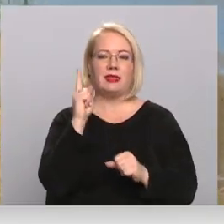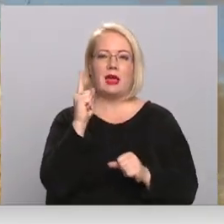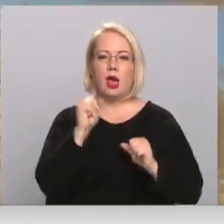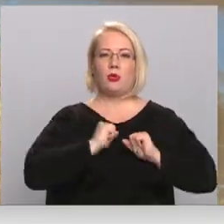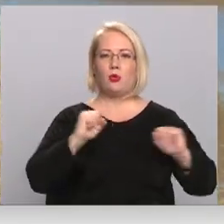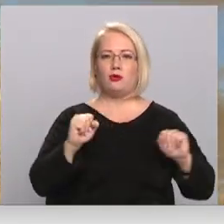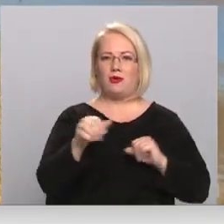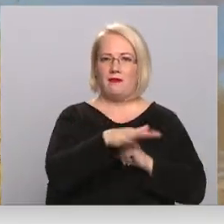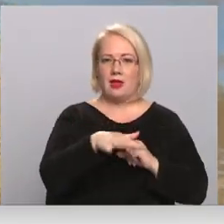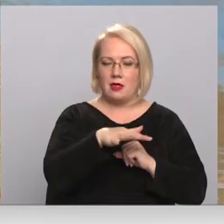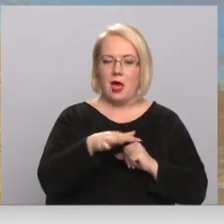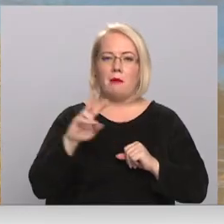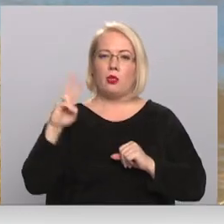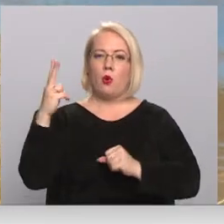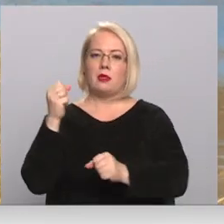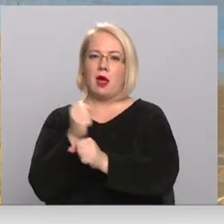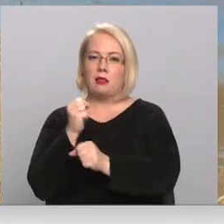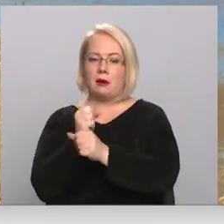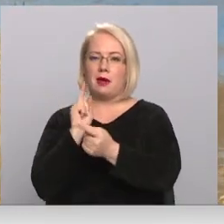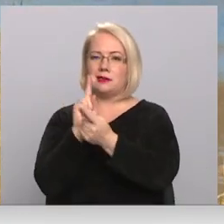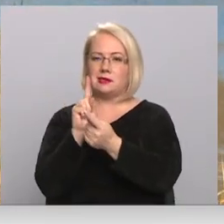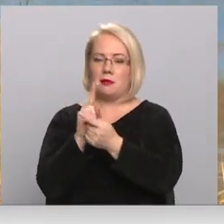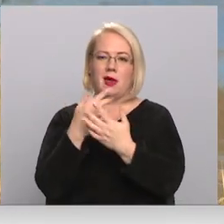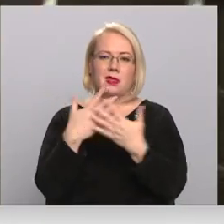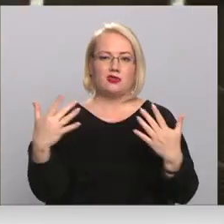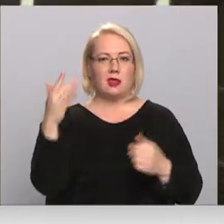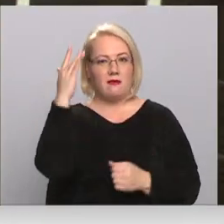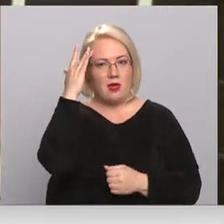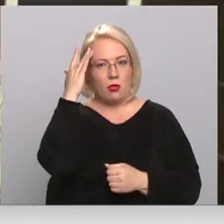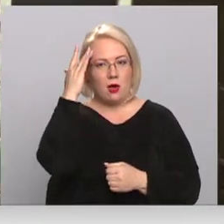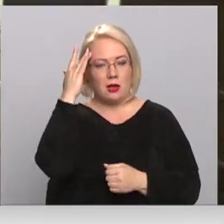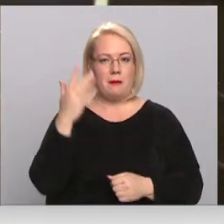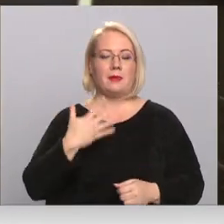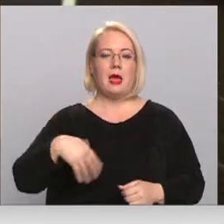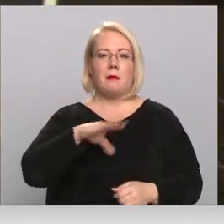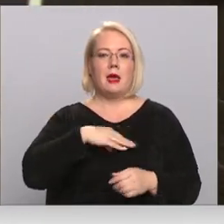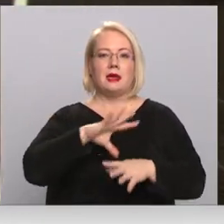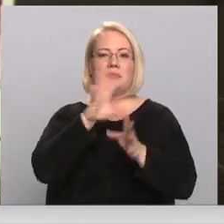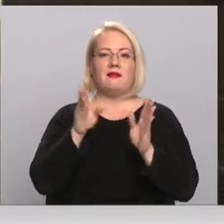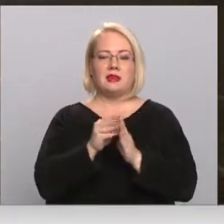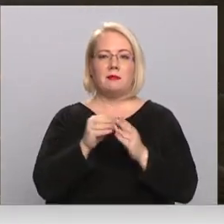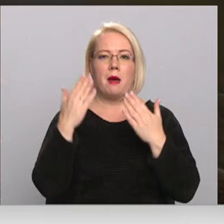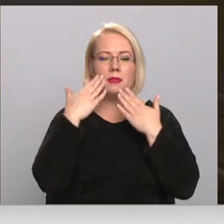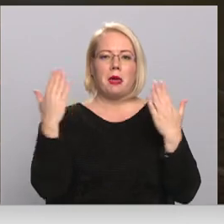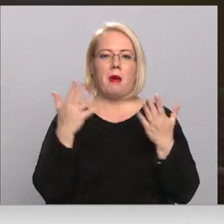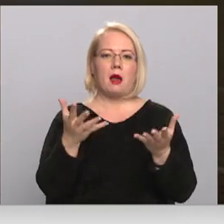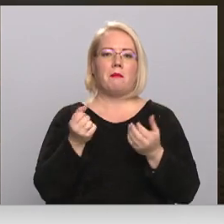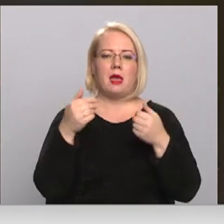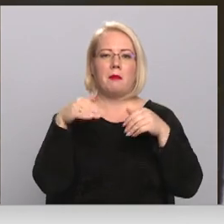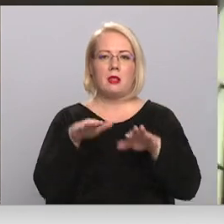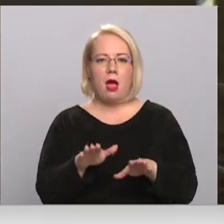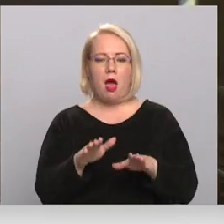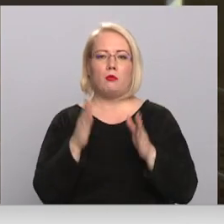bet otrā darbā gan nācies sastapties ar dažādiem viedokļiem. Nu, mēs vispār neprotam pieņemt lēmumus un